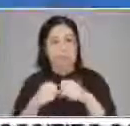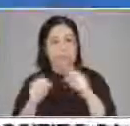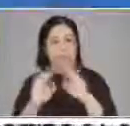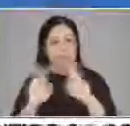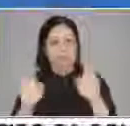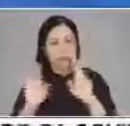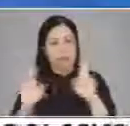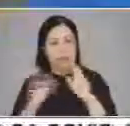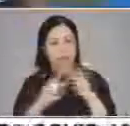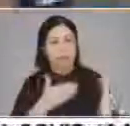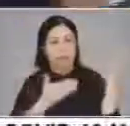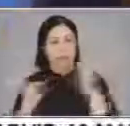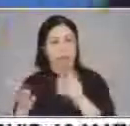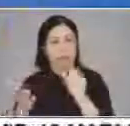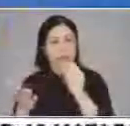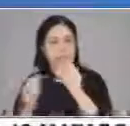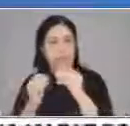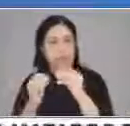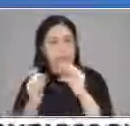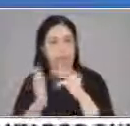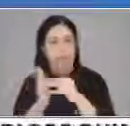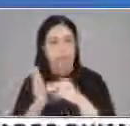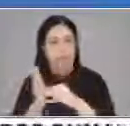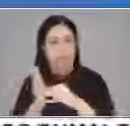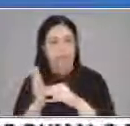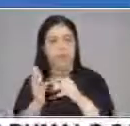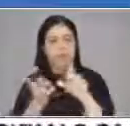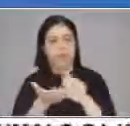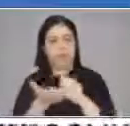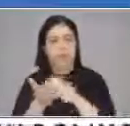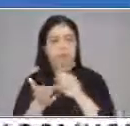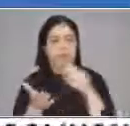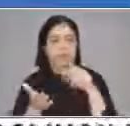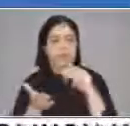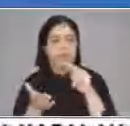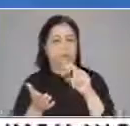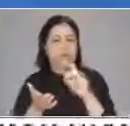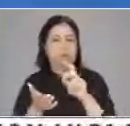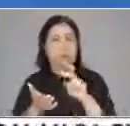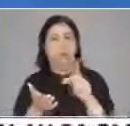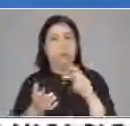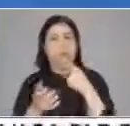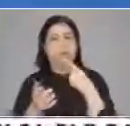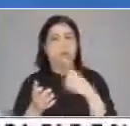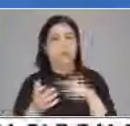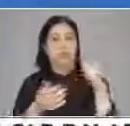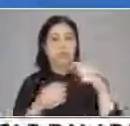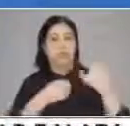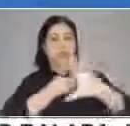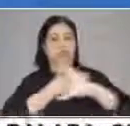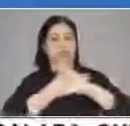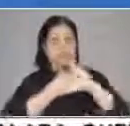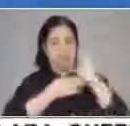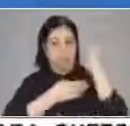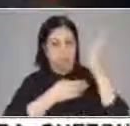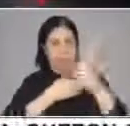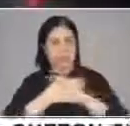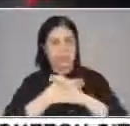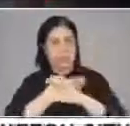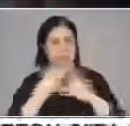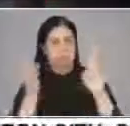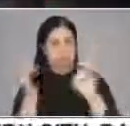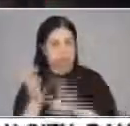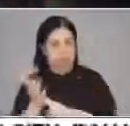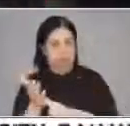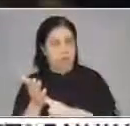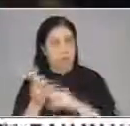sector. Nagpapasalamat naman si Galvez sa mga bansa na handang mag-donate ng mga sobrang bakuna sa Pilipinas. We are